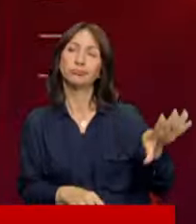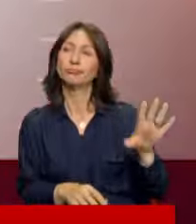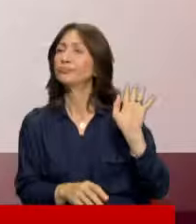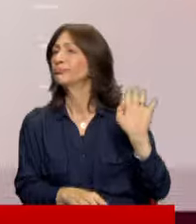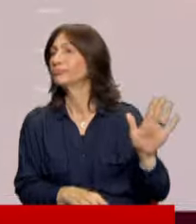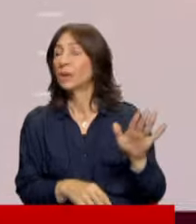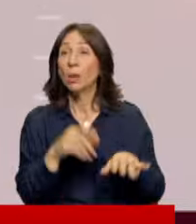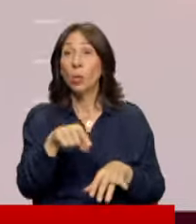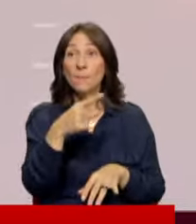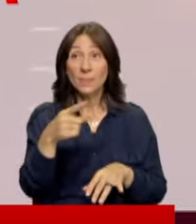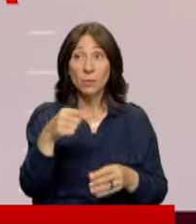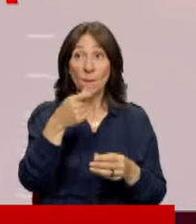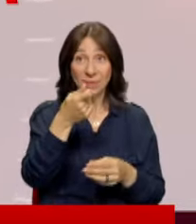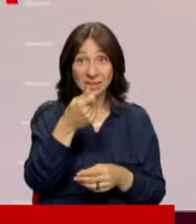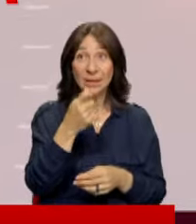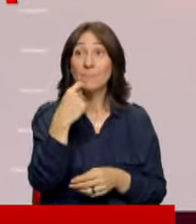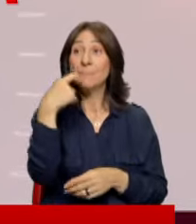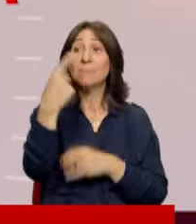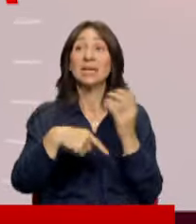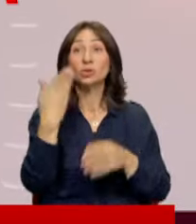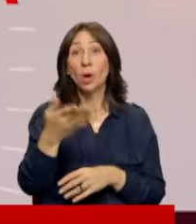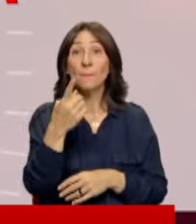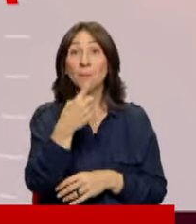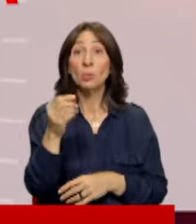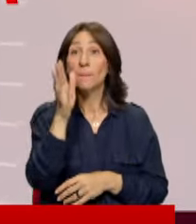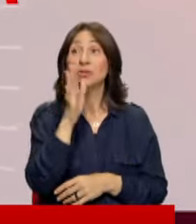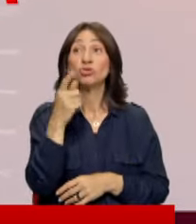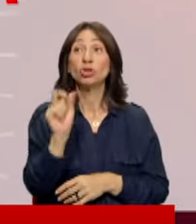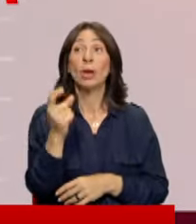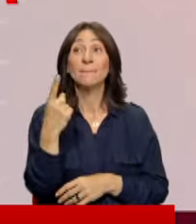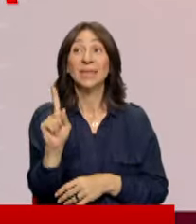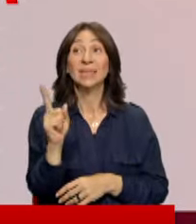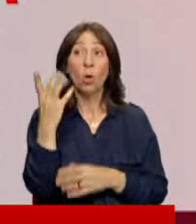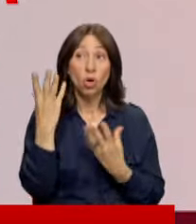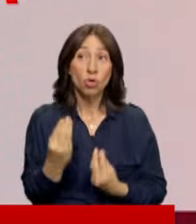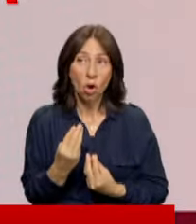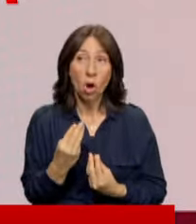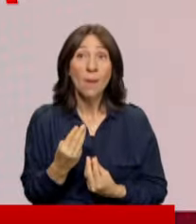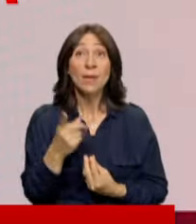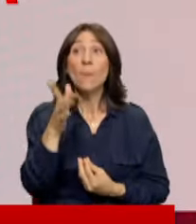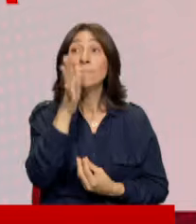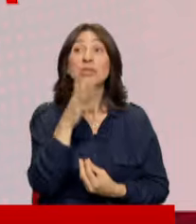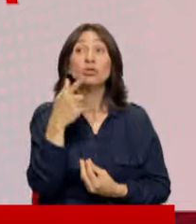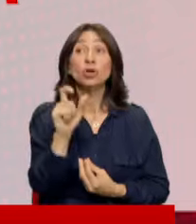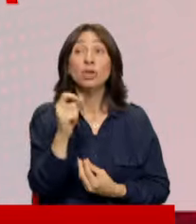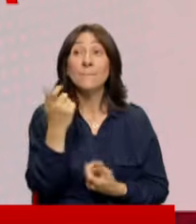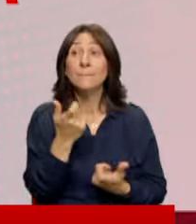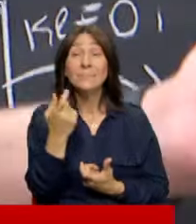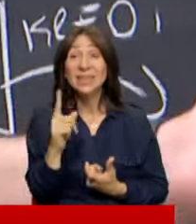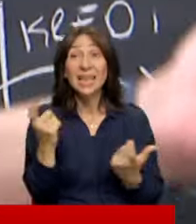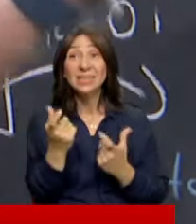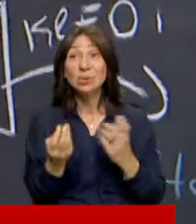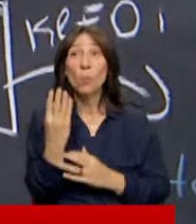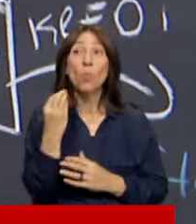yatırmıştır. Bugün 1 milyon lira olan parası bir yıl sonra 1 milyon 590 bin liraya çıkıyor. Peki o 590 bin lira nerede